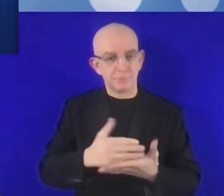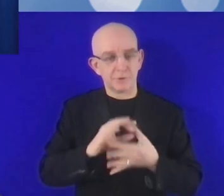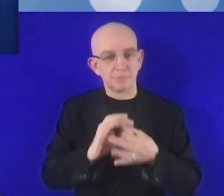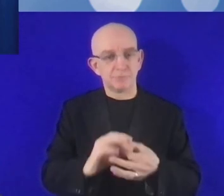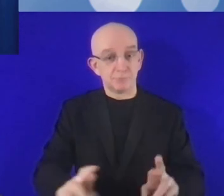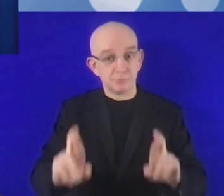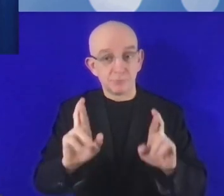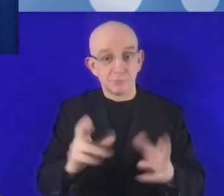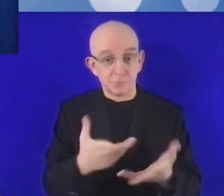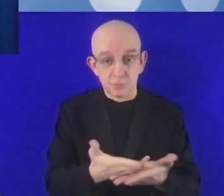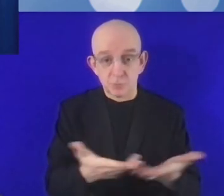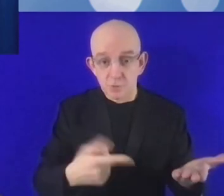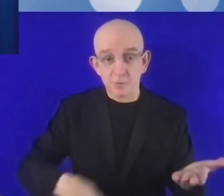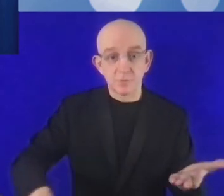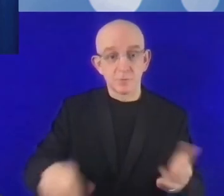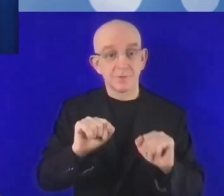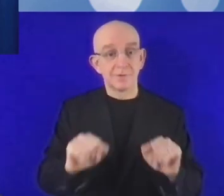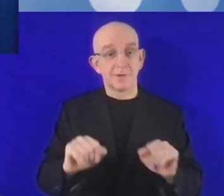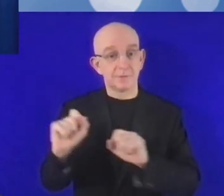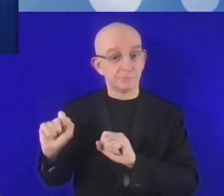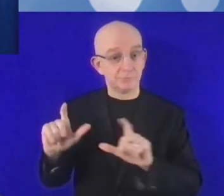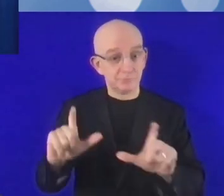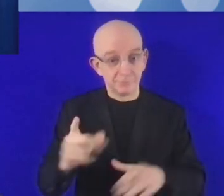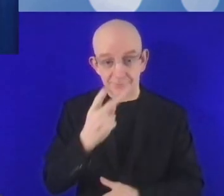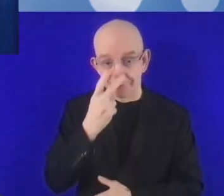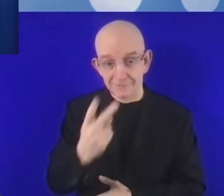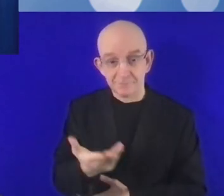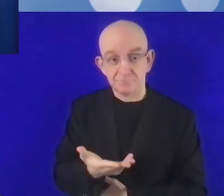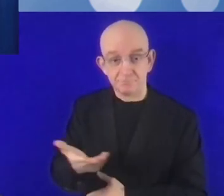欢迎所有政府的代表，所有